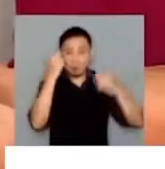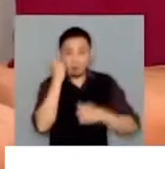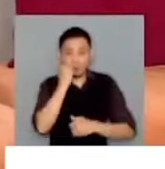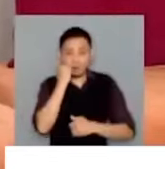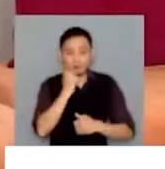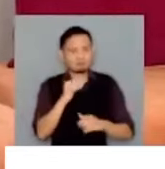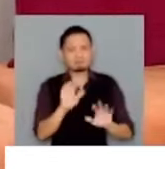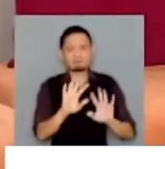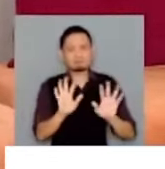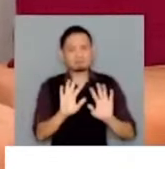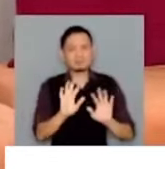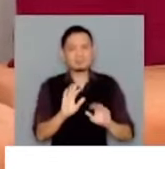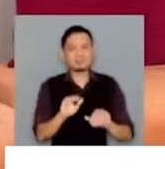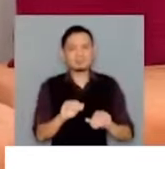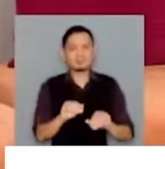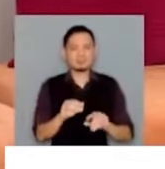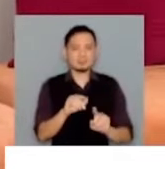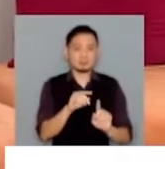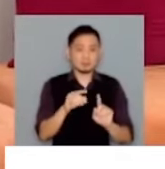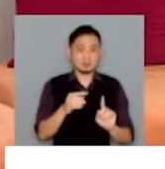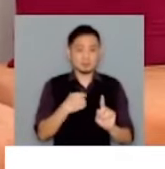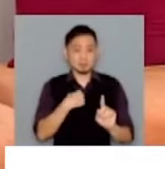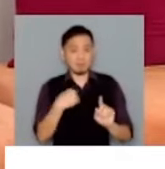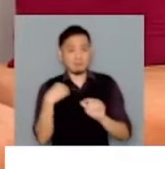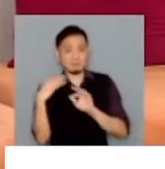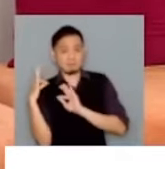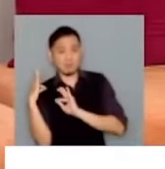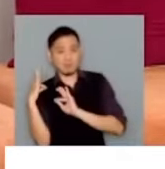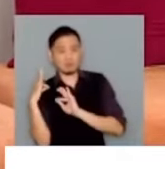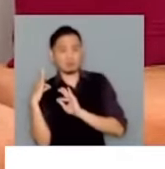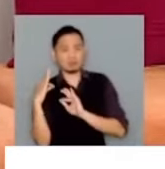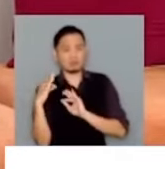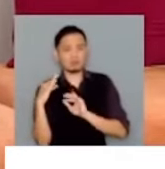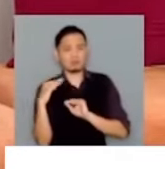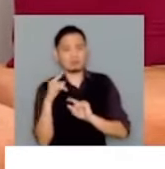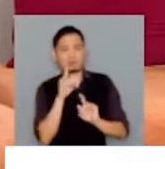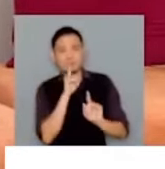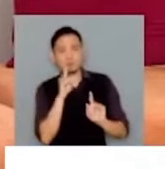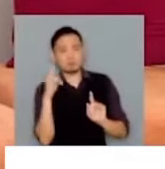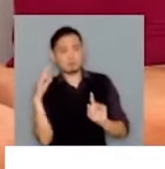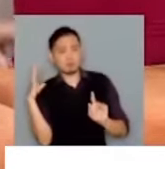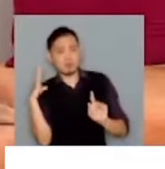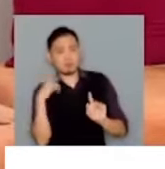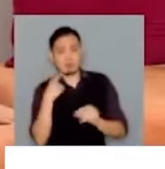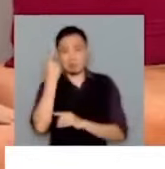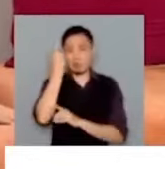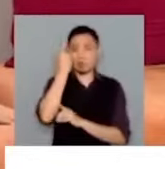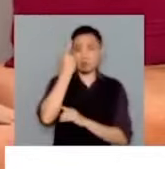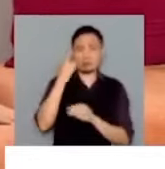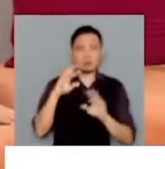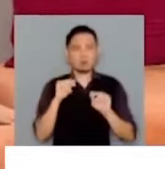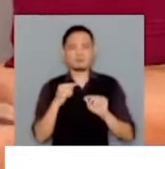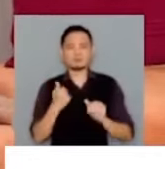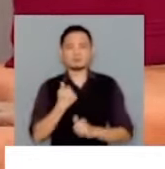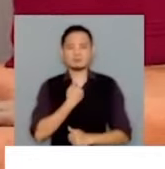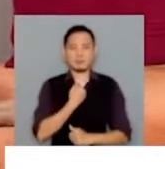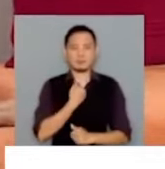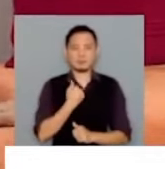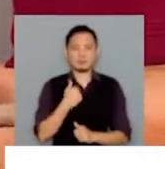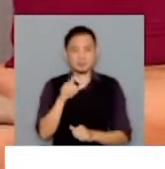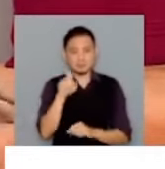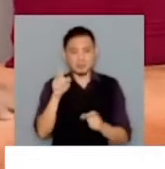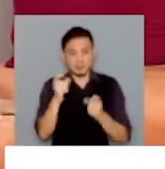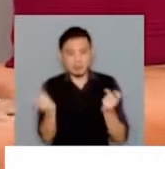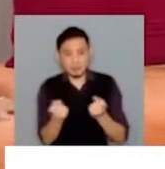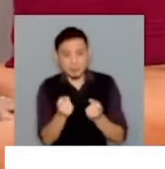ako, kahit ako yung may kasalanan, imbis na hintayin ko siya suyuin niya ako, ako na lang din. Bilang ikaw naman yung may kasalanan. Bilang ako naman po. Kasi usually,